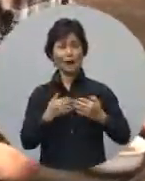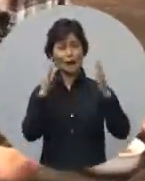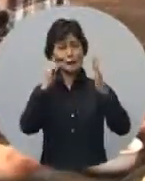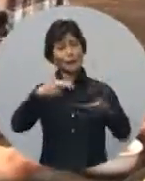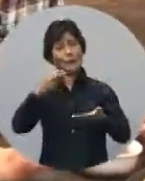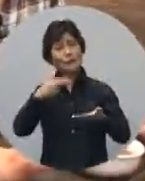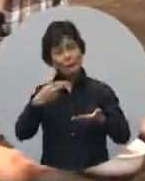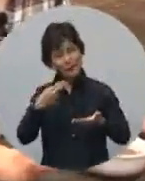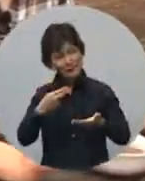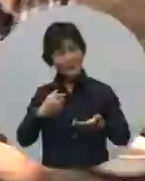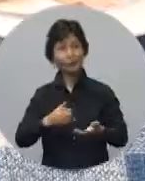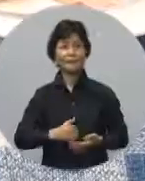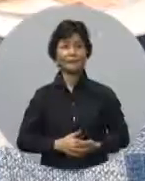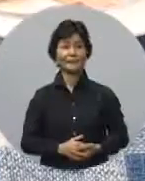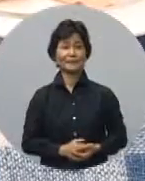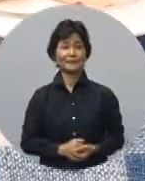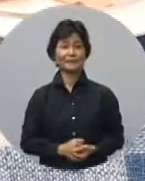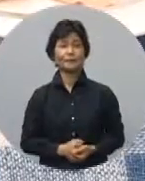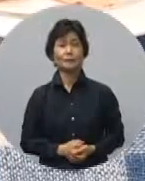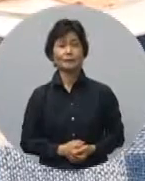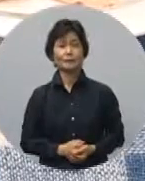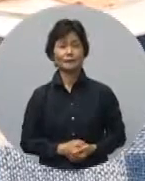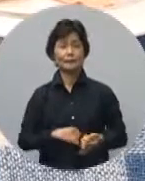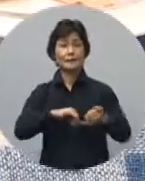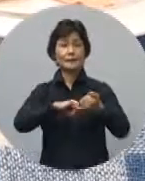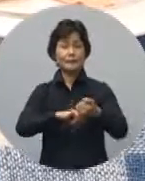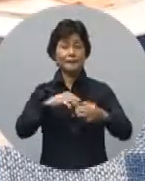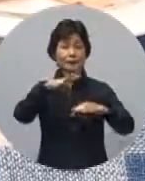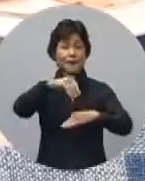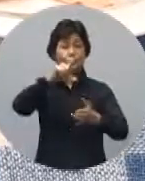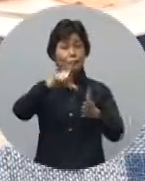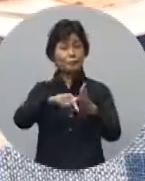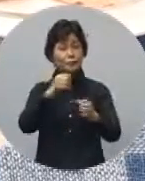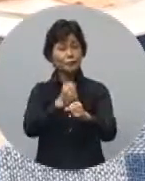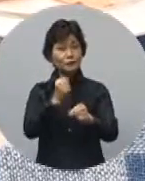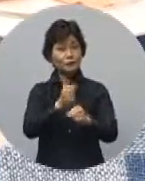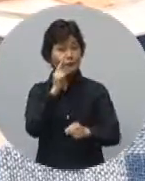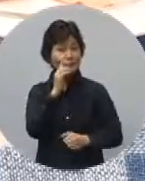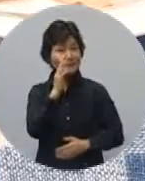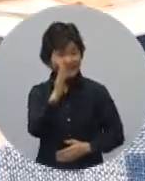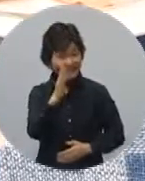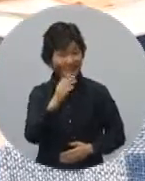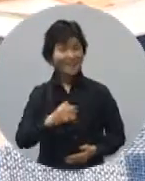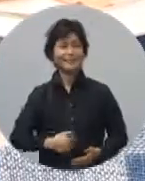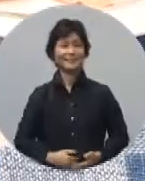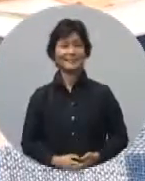あ一生懸命食べましょう、 はい、 ね、 ぜひキャンプでお試しになってください。